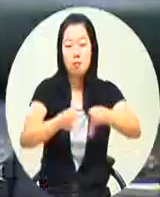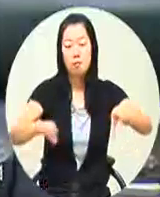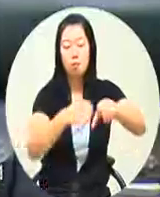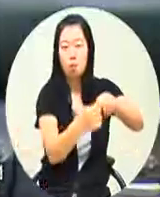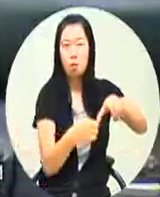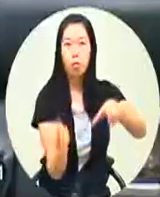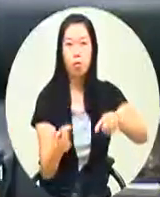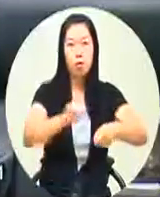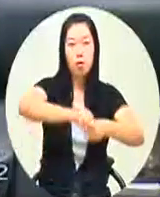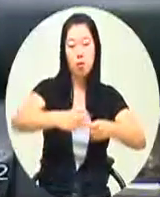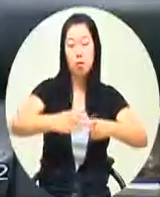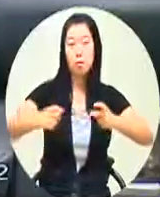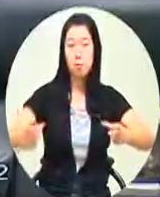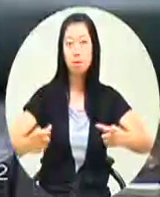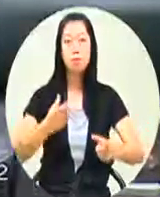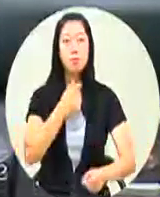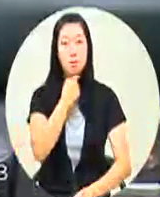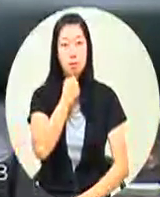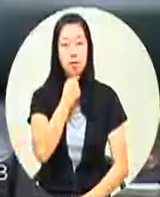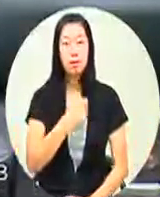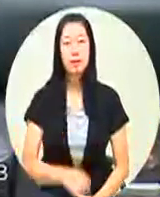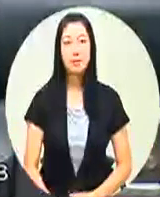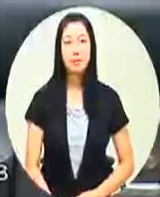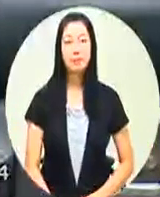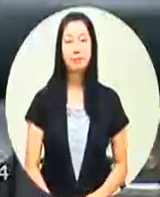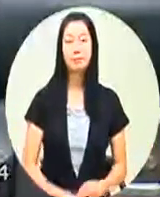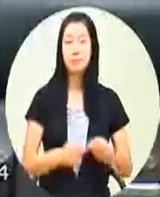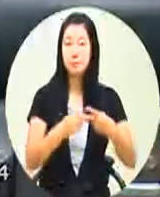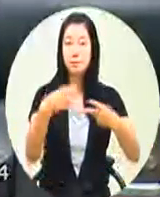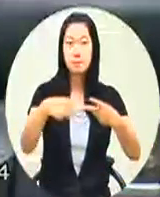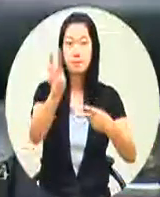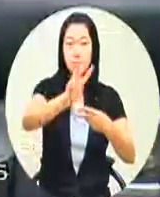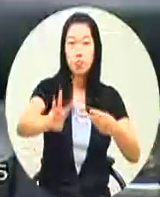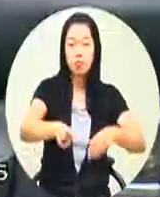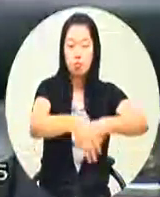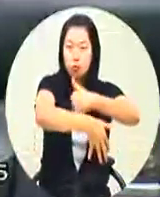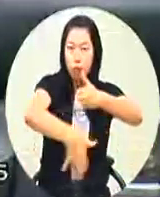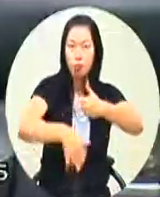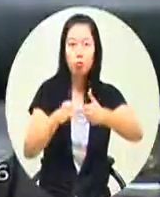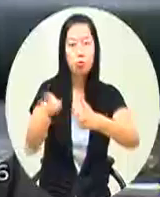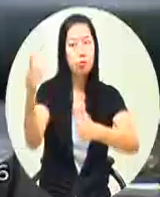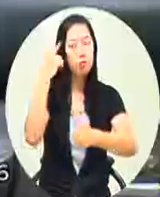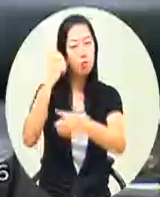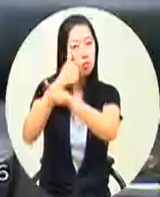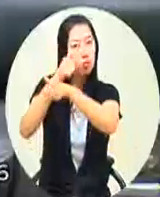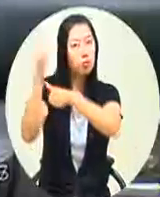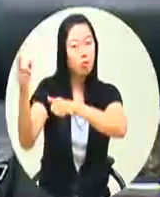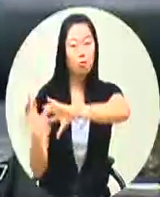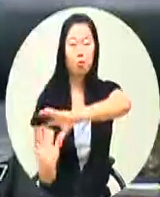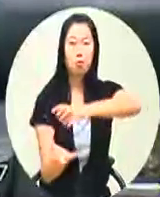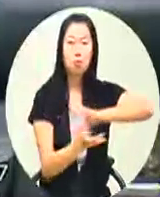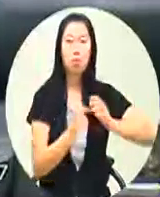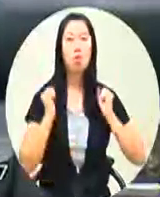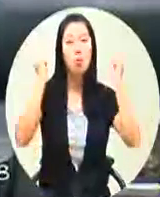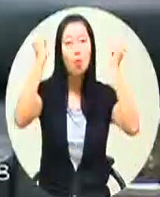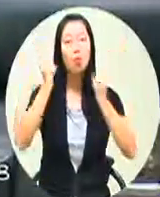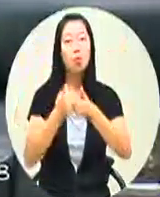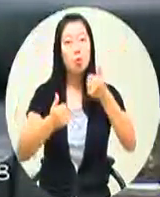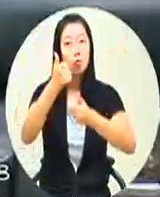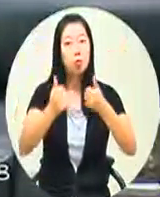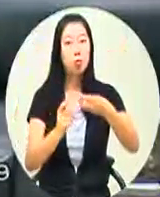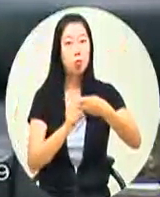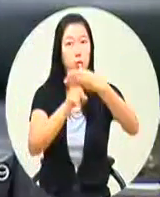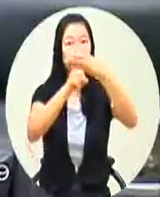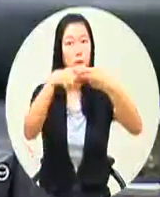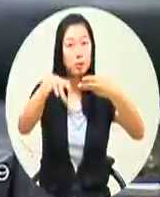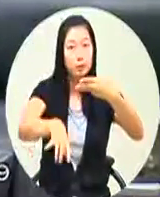大。第二个，我觉得整个水系你要考虑试运主场馆的部分，包括试运主场馆后面的那个巷弄，和